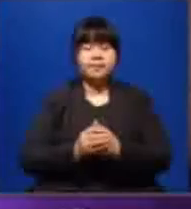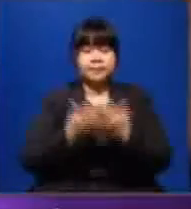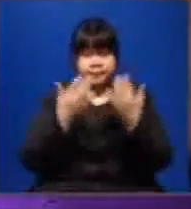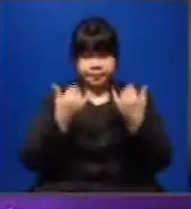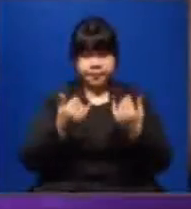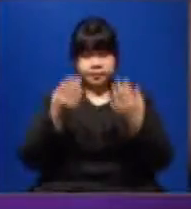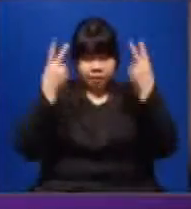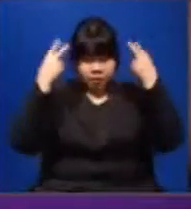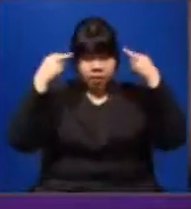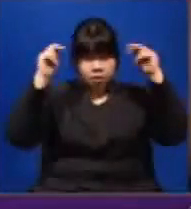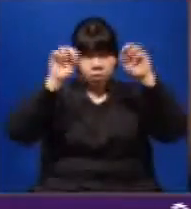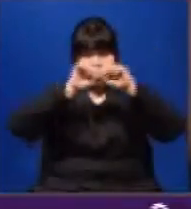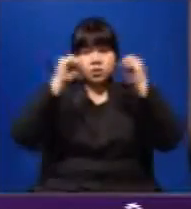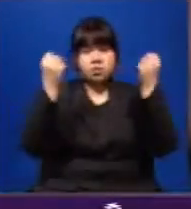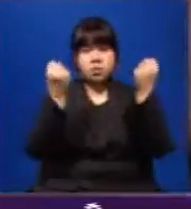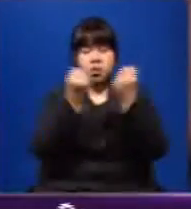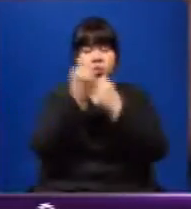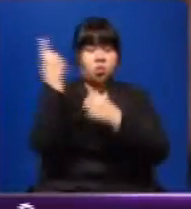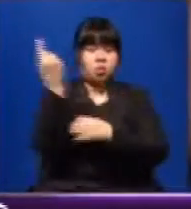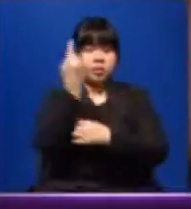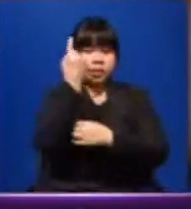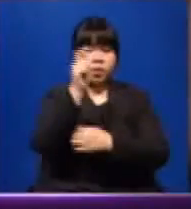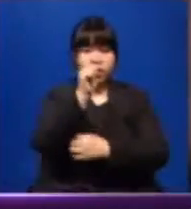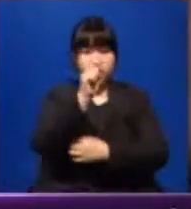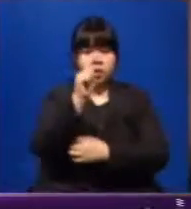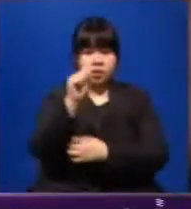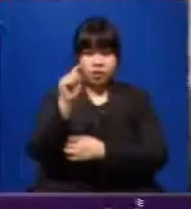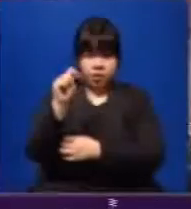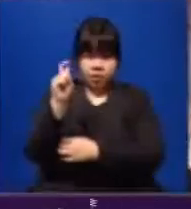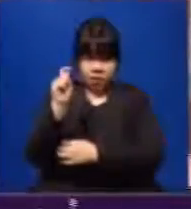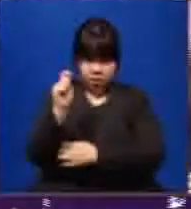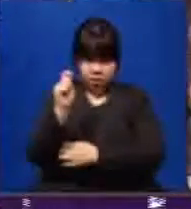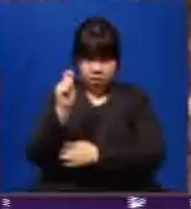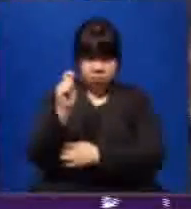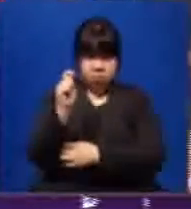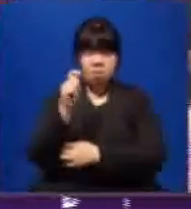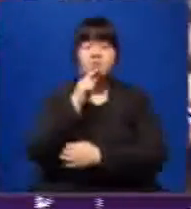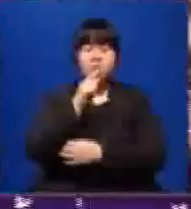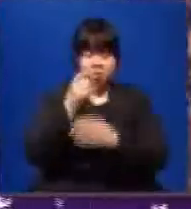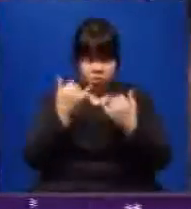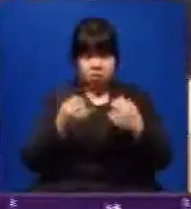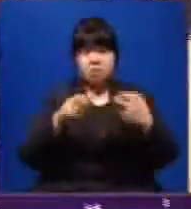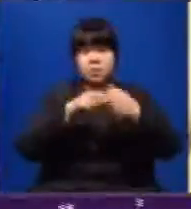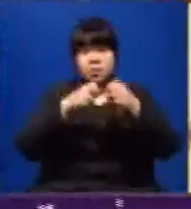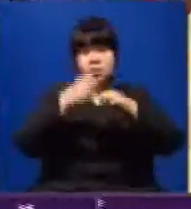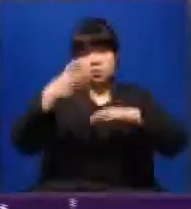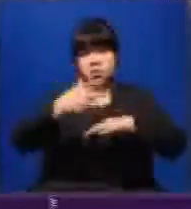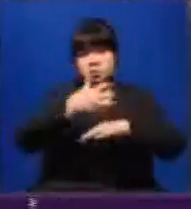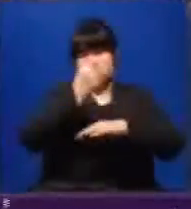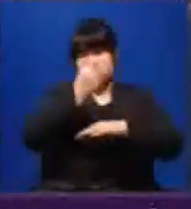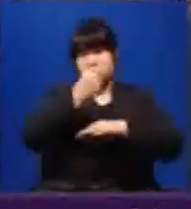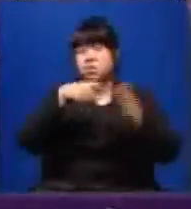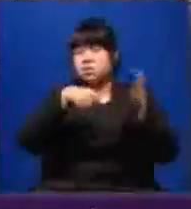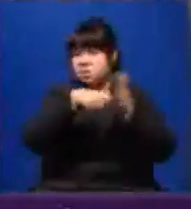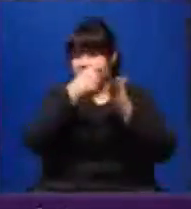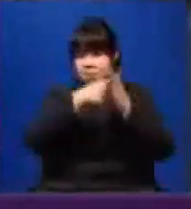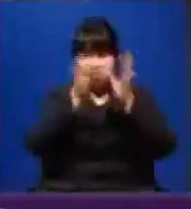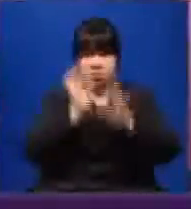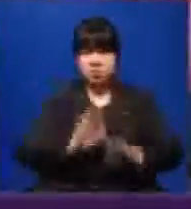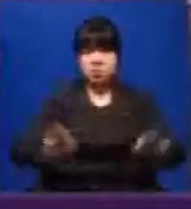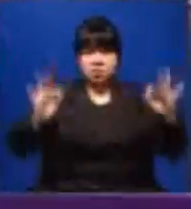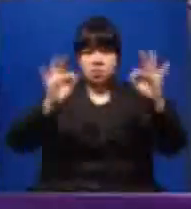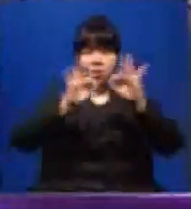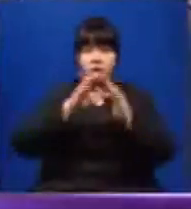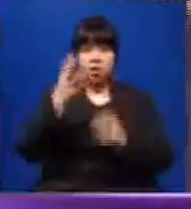คมไทยธุรกิจการท่องเที่ยวหรือแอตต้ายอมรับว่าปัญหาทางการเมืองในขณะนี้เป็นสาเหตุหลักที่ทำให้ปริมาณนักท่องเที่ยว